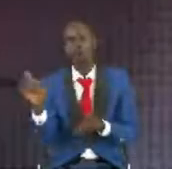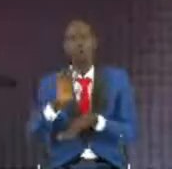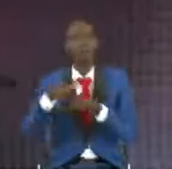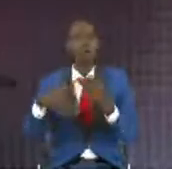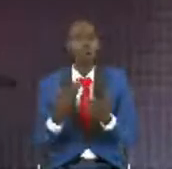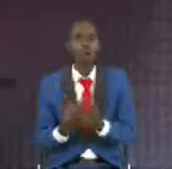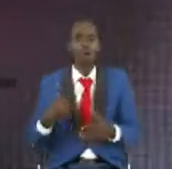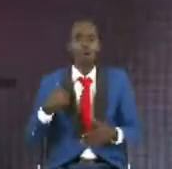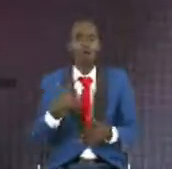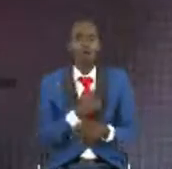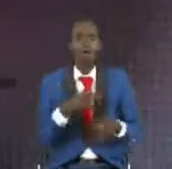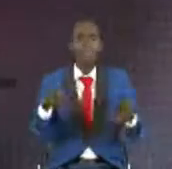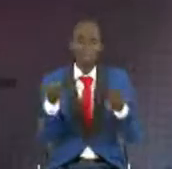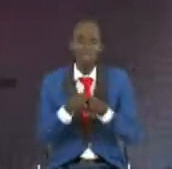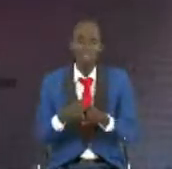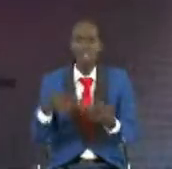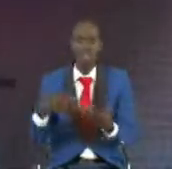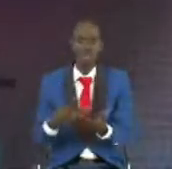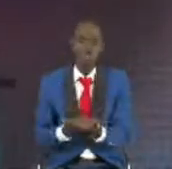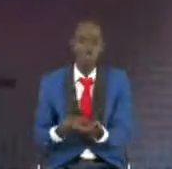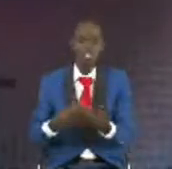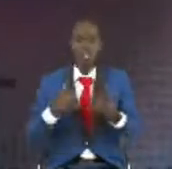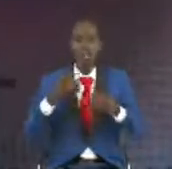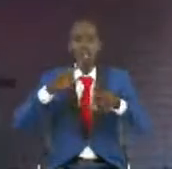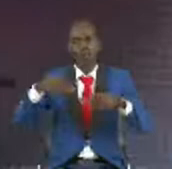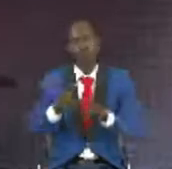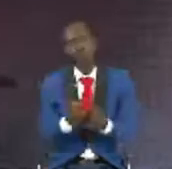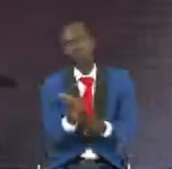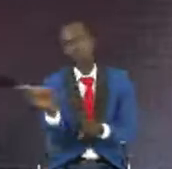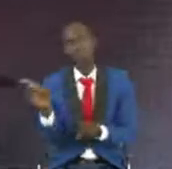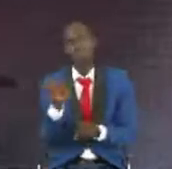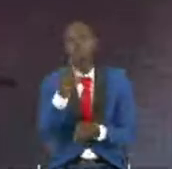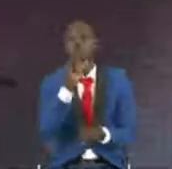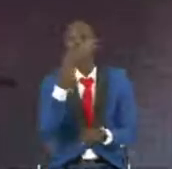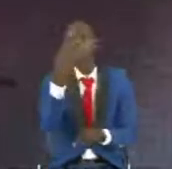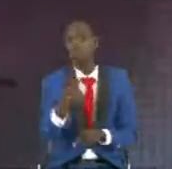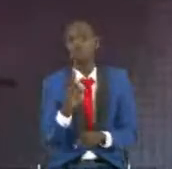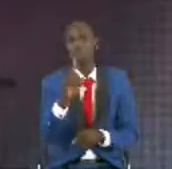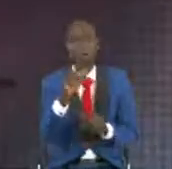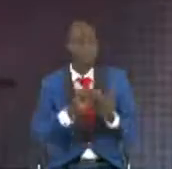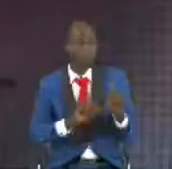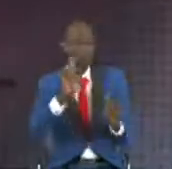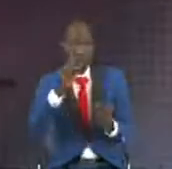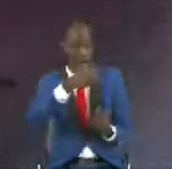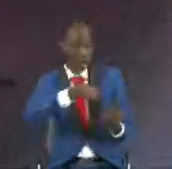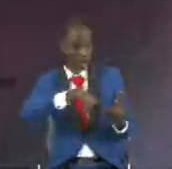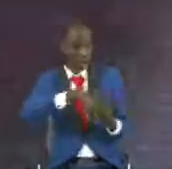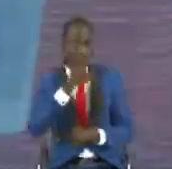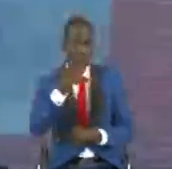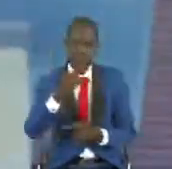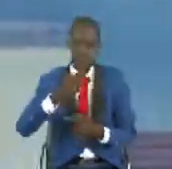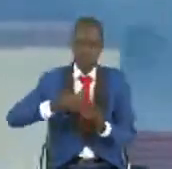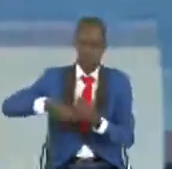Nous tous. Nous étions comme des brebis. Tu n'es pas le seul. Tous les gens autour de nous, autour de